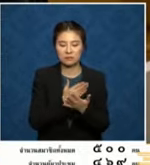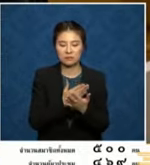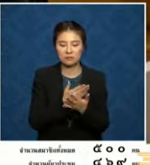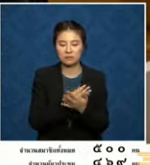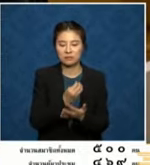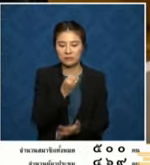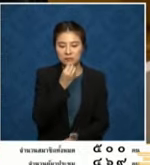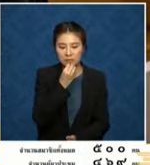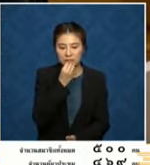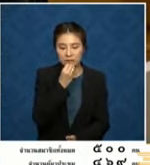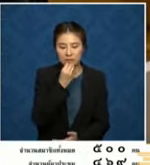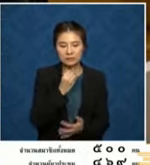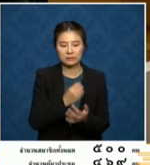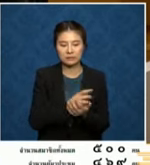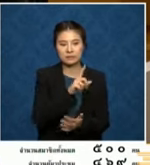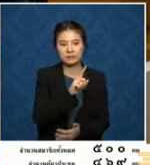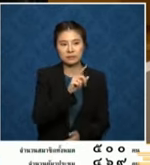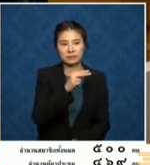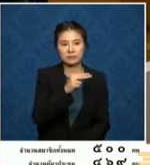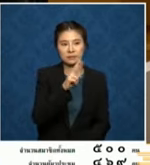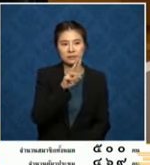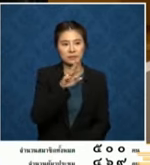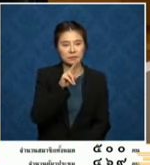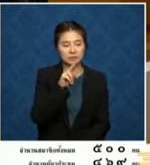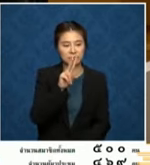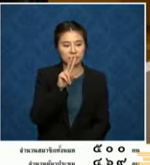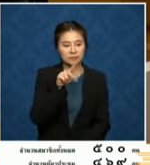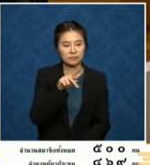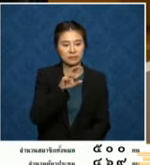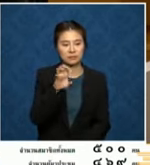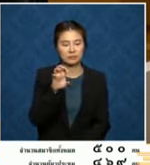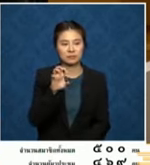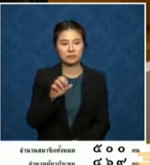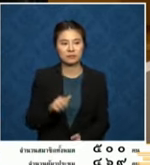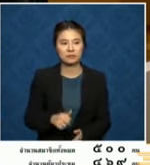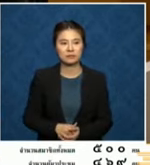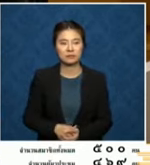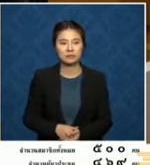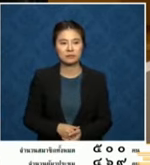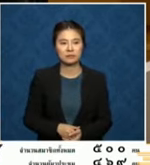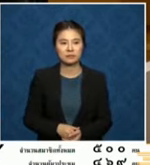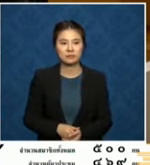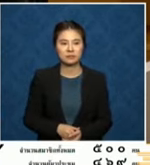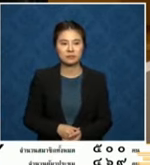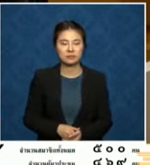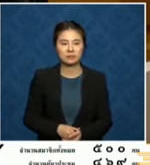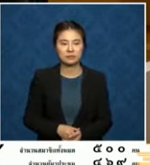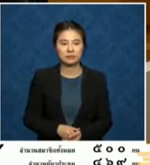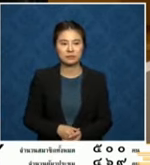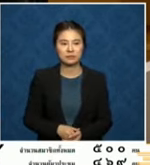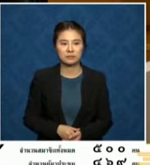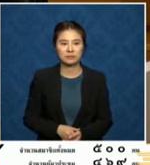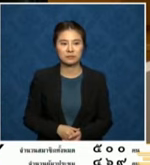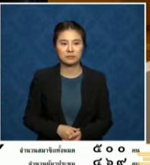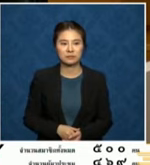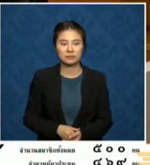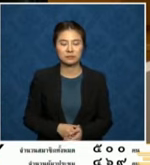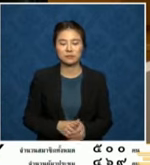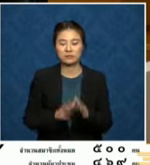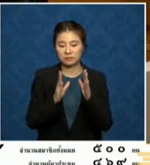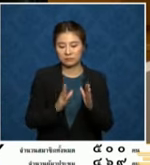กนะ1คน 12,400 บาทนะครับท่านทุกคณะล่วงหน้าค่าเบี้ยเลี้ยง1ค